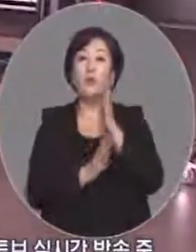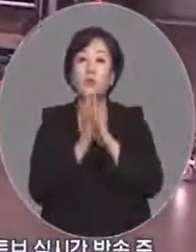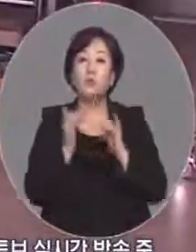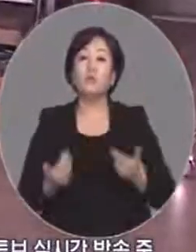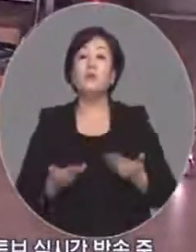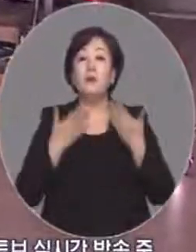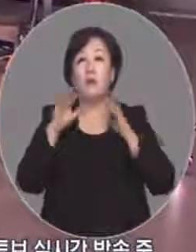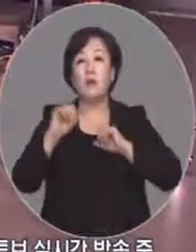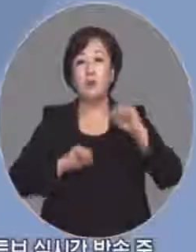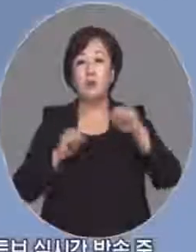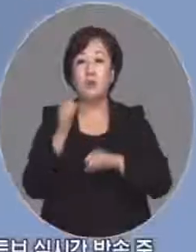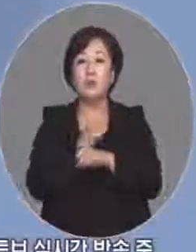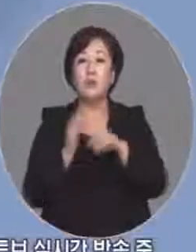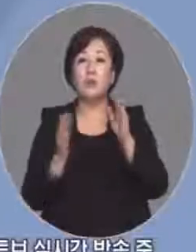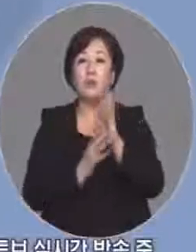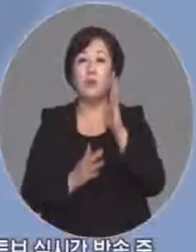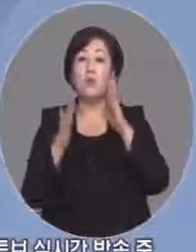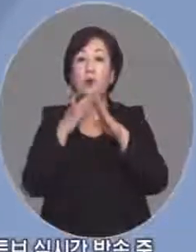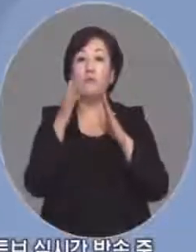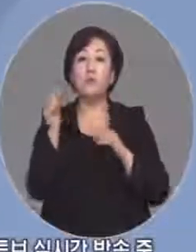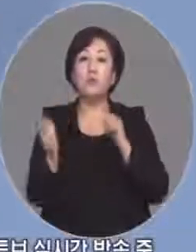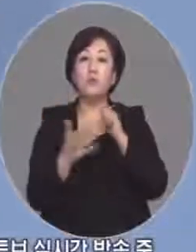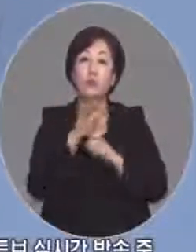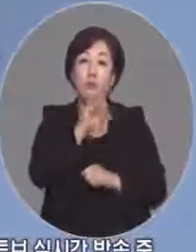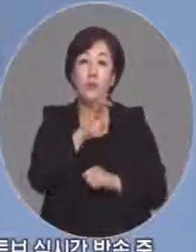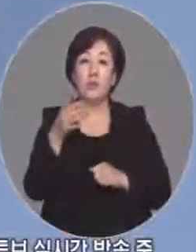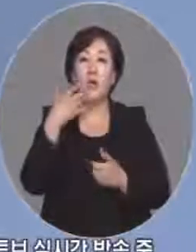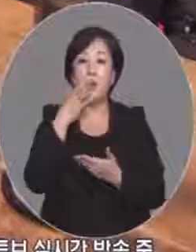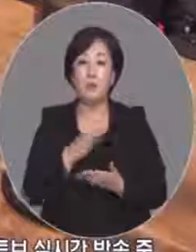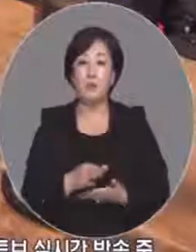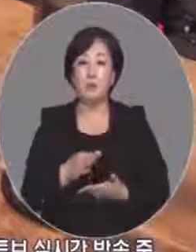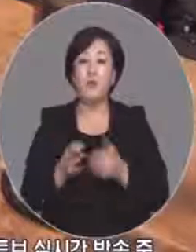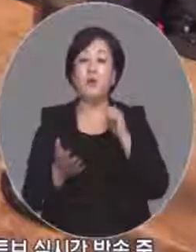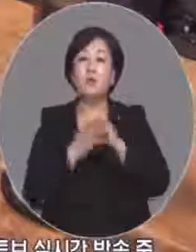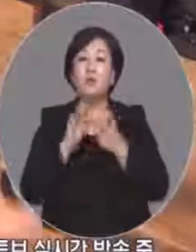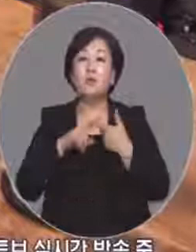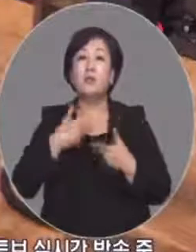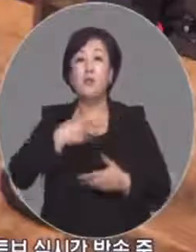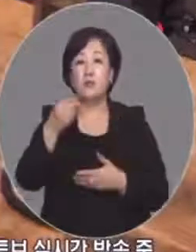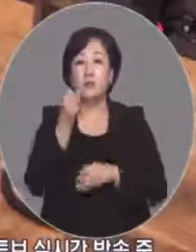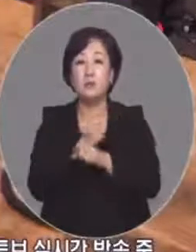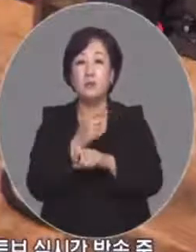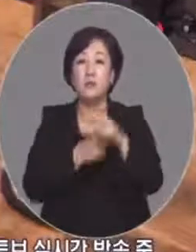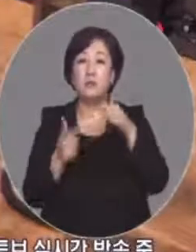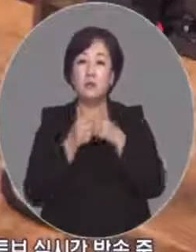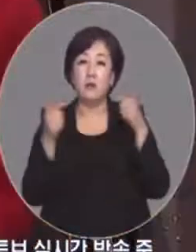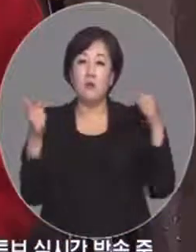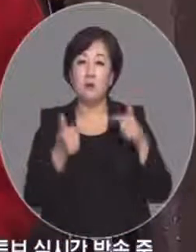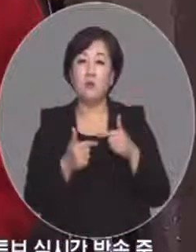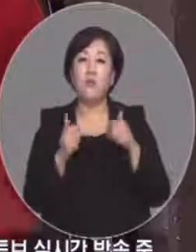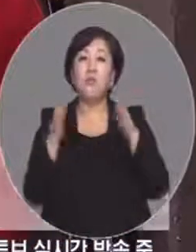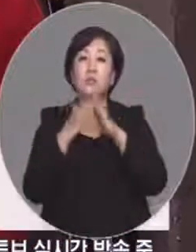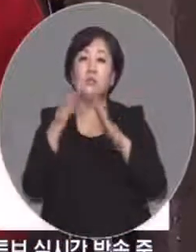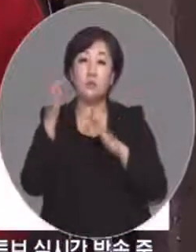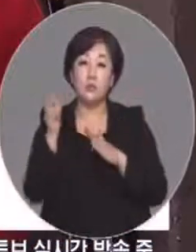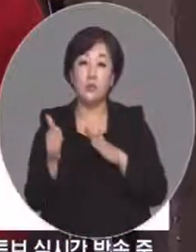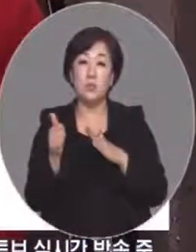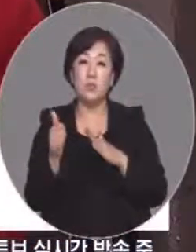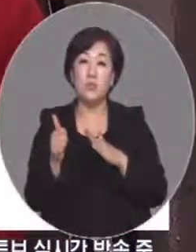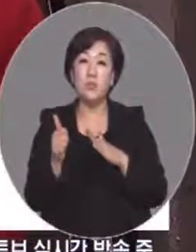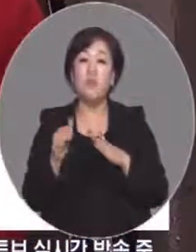이어졌습니다. 건물주들이 임대료를 자발적으로 내려주는 이른바 착한 임대인 운동.